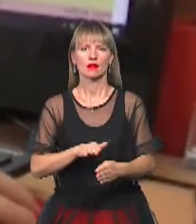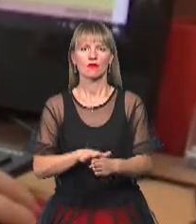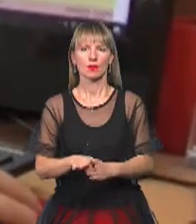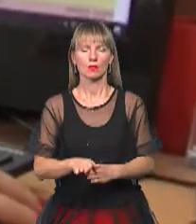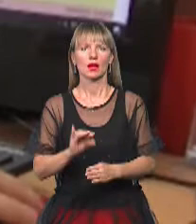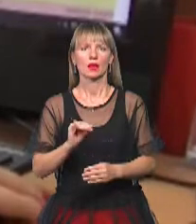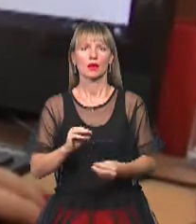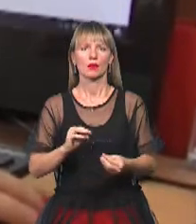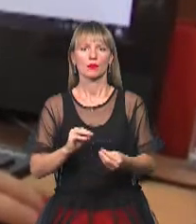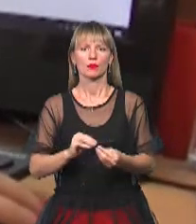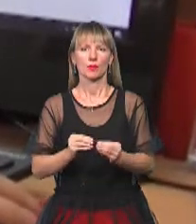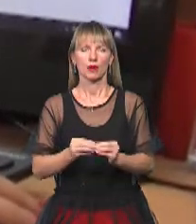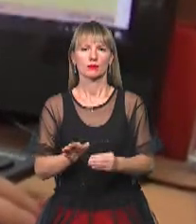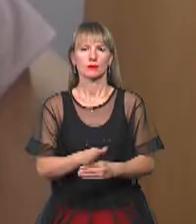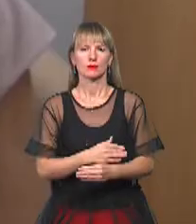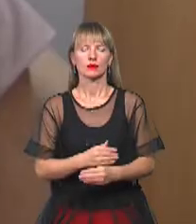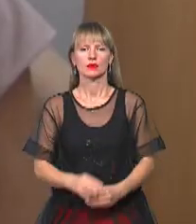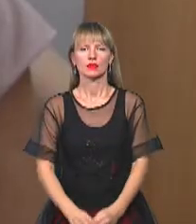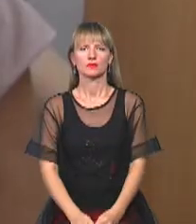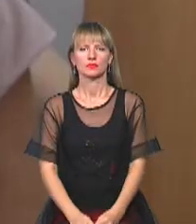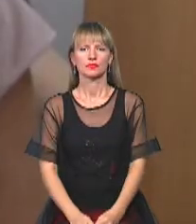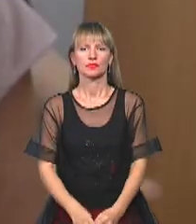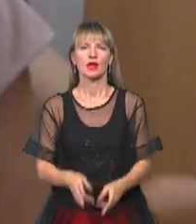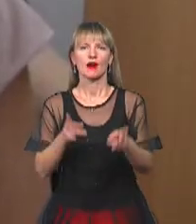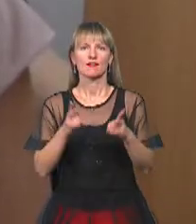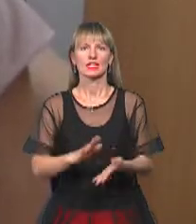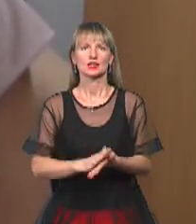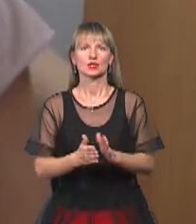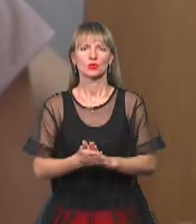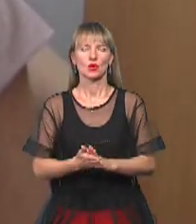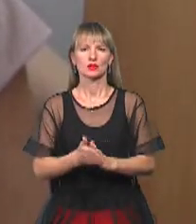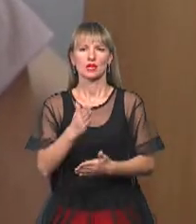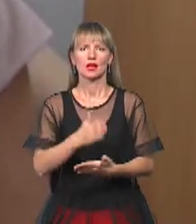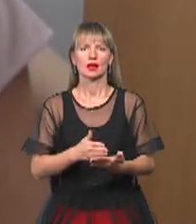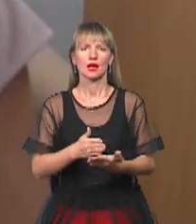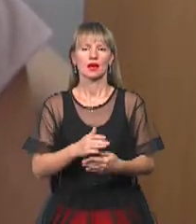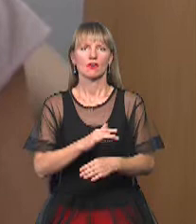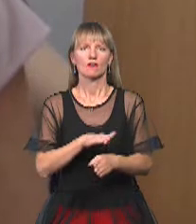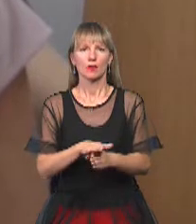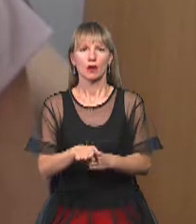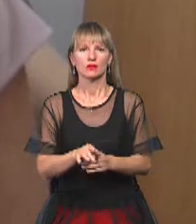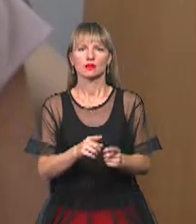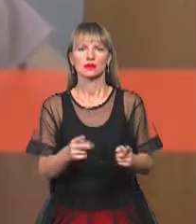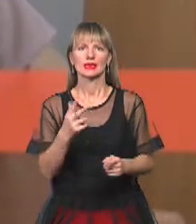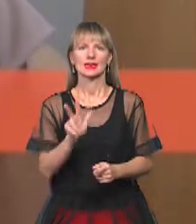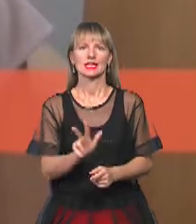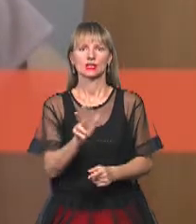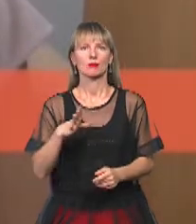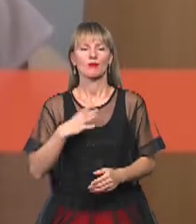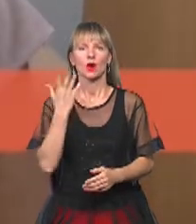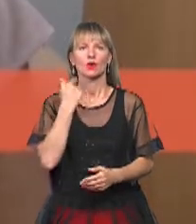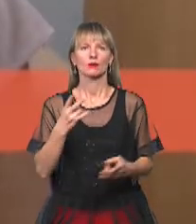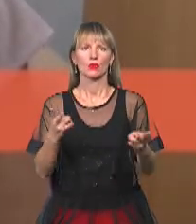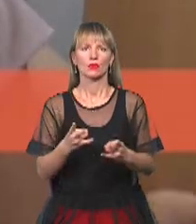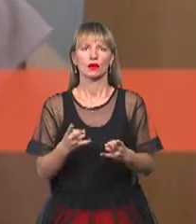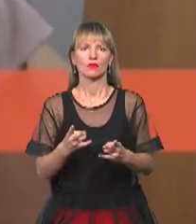проблем. Терміни залежать від типу звернень. Аварійні ситуації ліквідовуються в регламенті 3 годин, але буває, коли потрібні